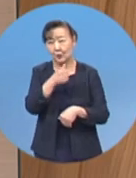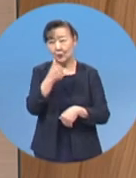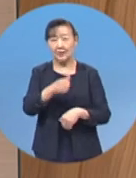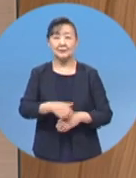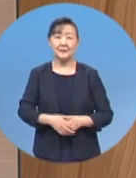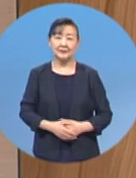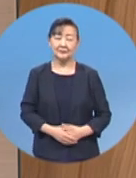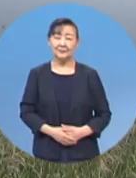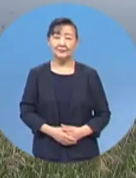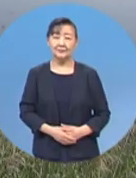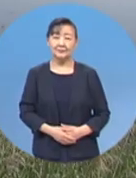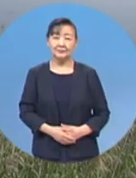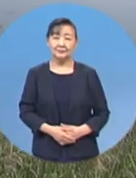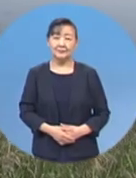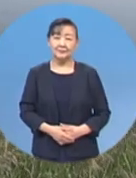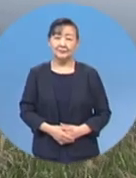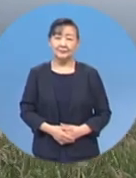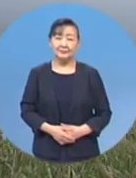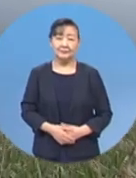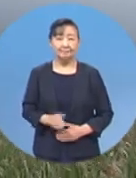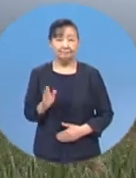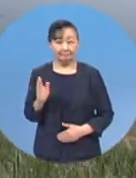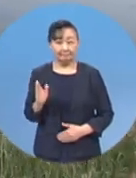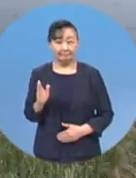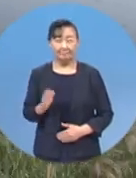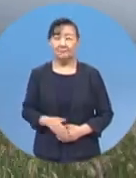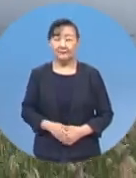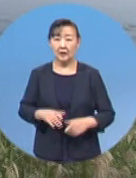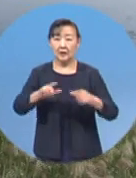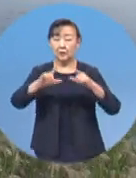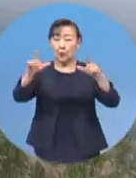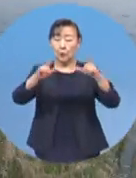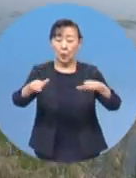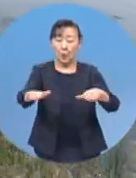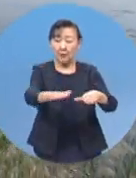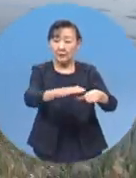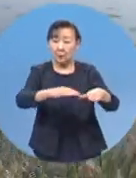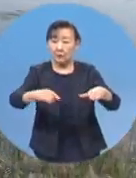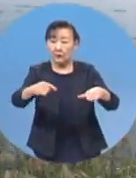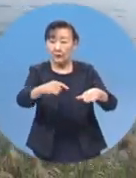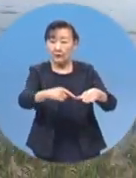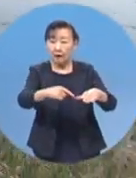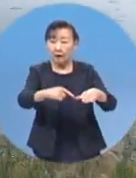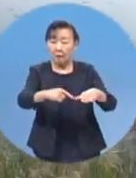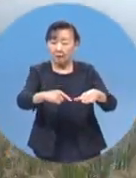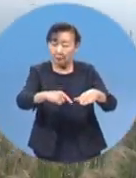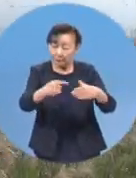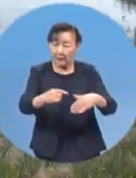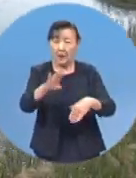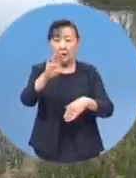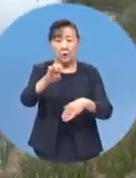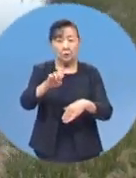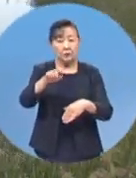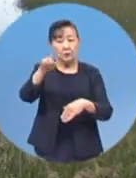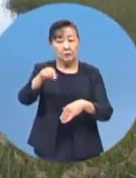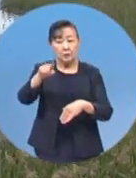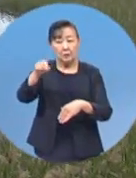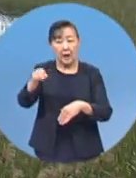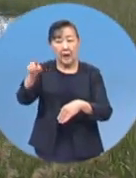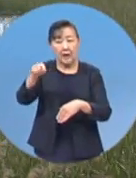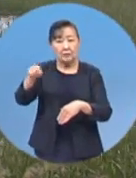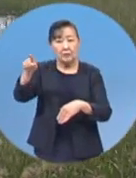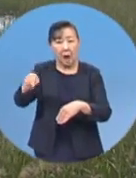。 八つ干潟は東京湾に残されたおよそ40ヘクタールの干潟